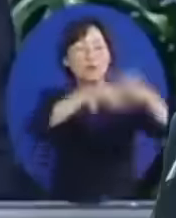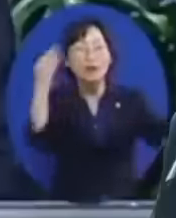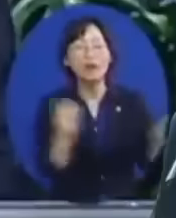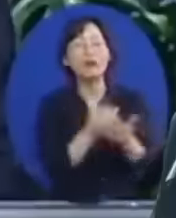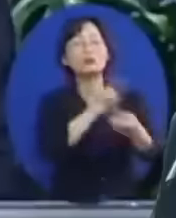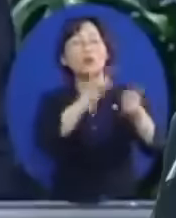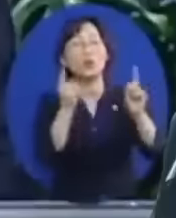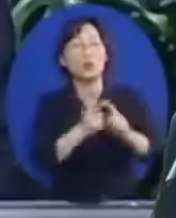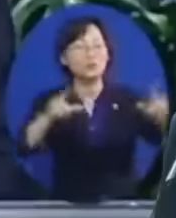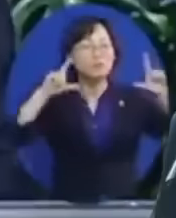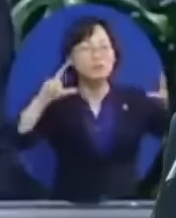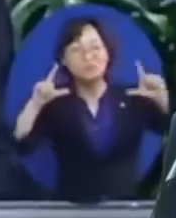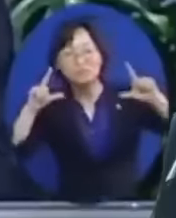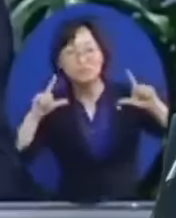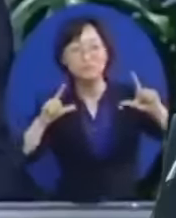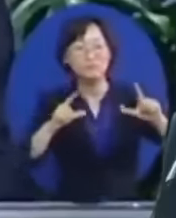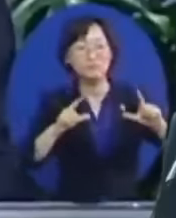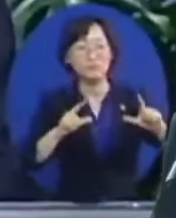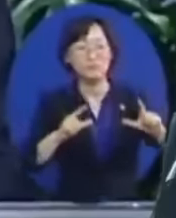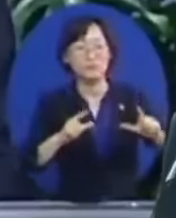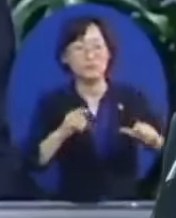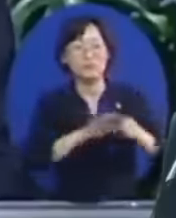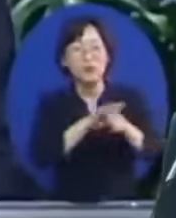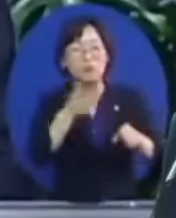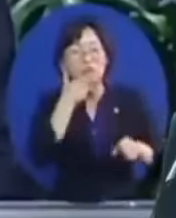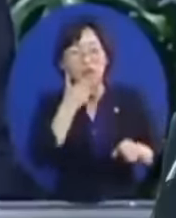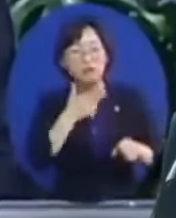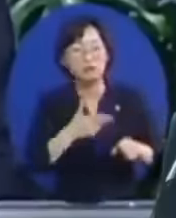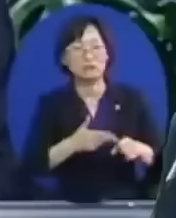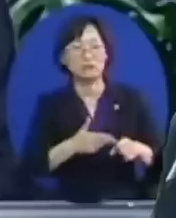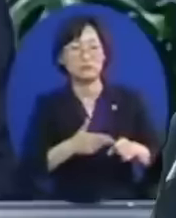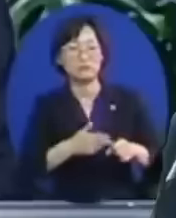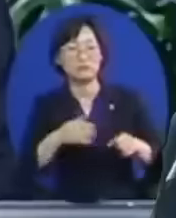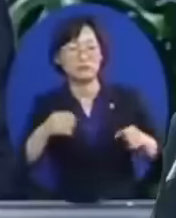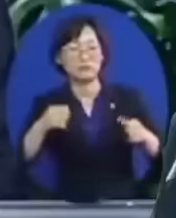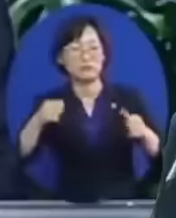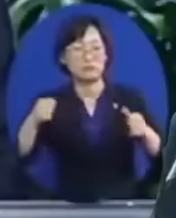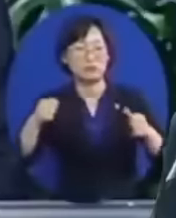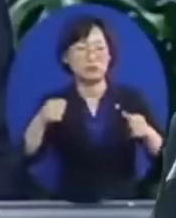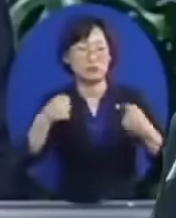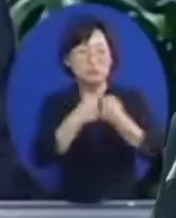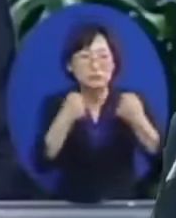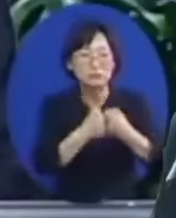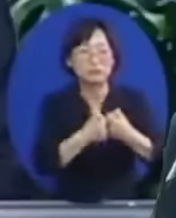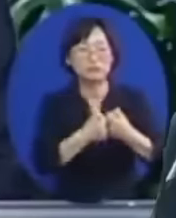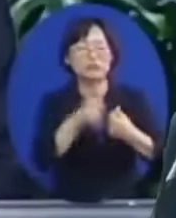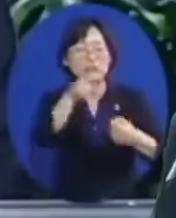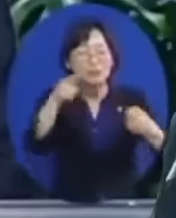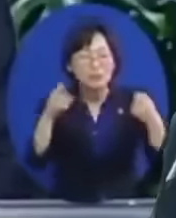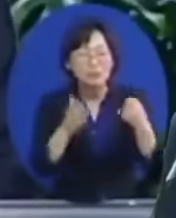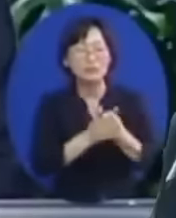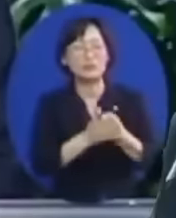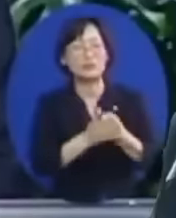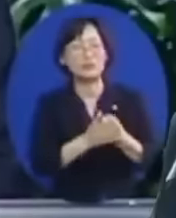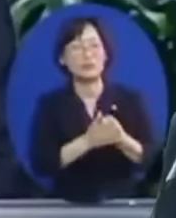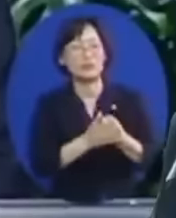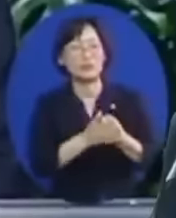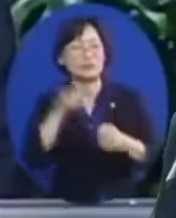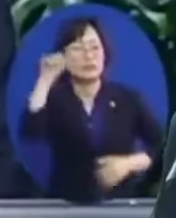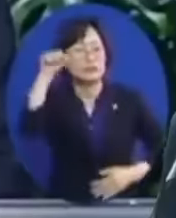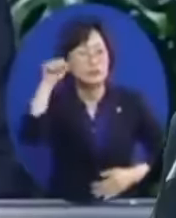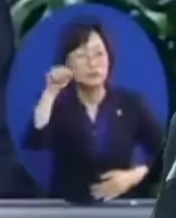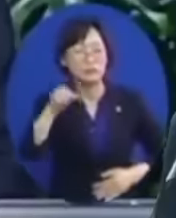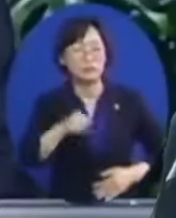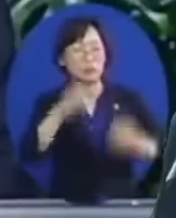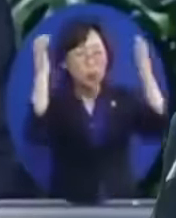서로 자기 잘났다고 말하고 무정하고 몰인정하고 폭력을 사용하고 그렇게 하니까 투쟁이 있고 분노가